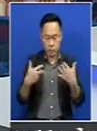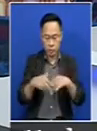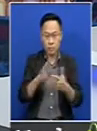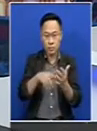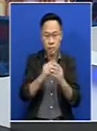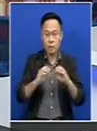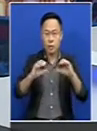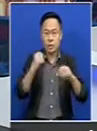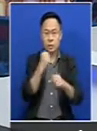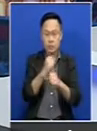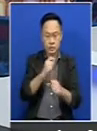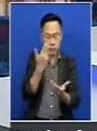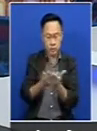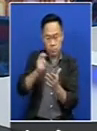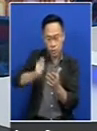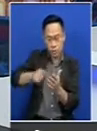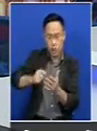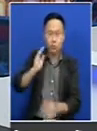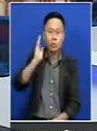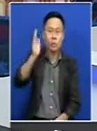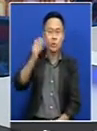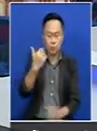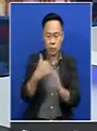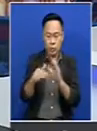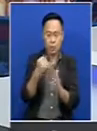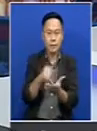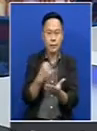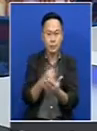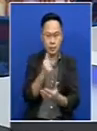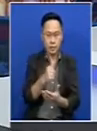ของรัฐนะคะเรื่อง e-payment อนาคตเราจะได้ใช้จ่ายผ่านบัตรได้สะดวกมากขึ้นค่ะ